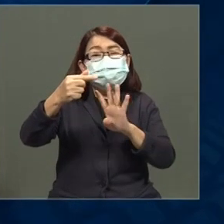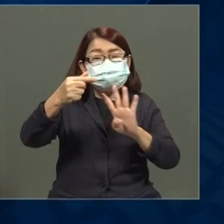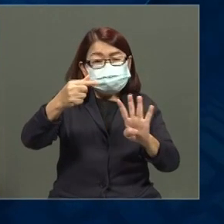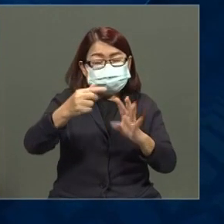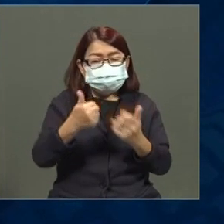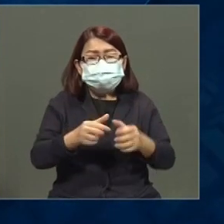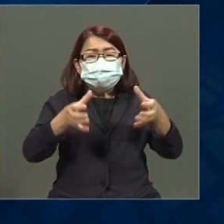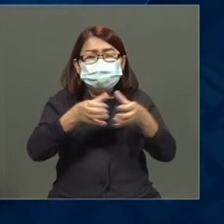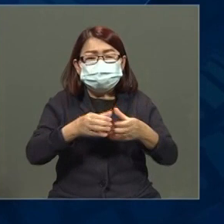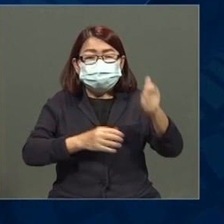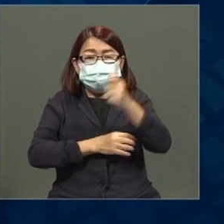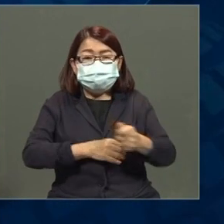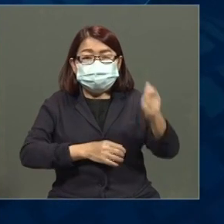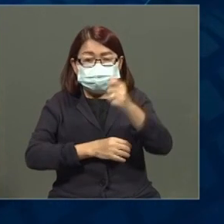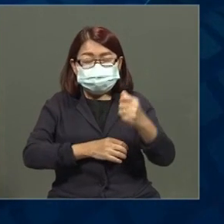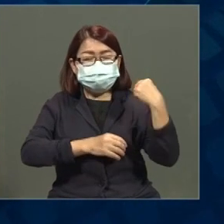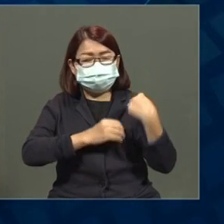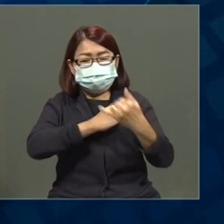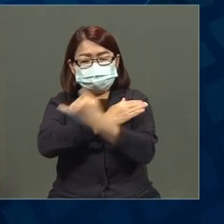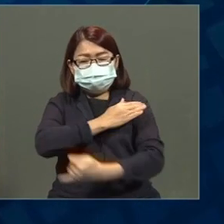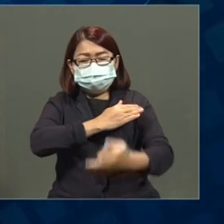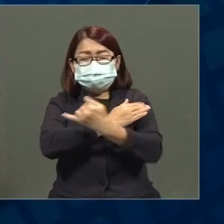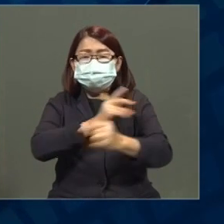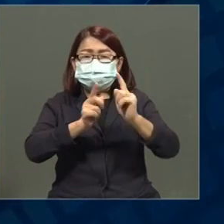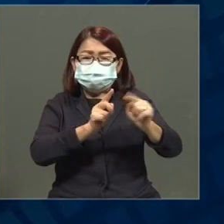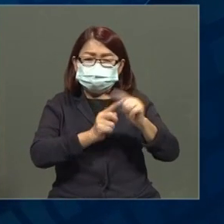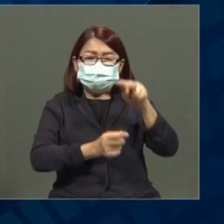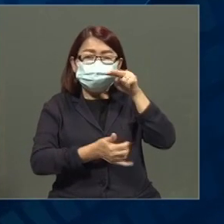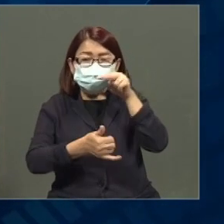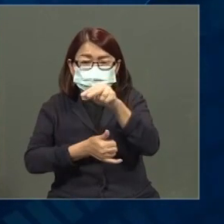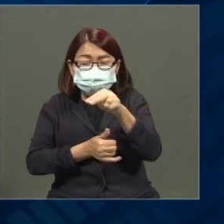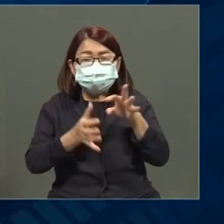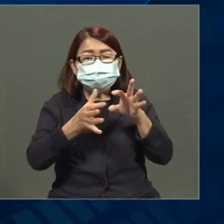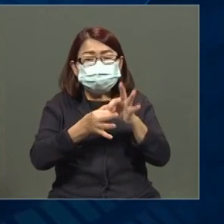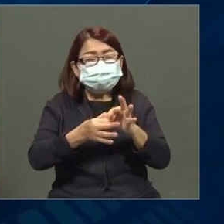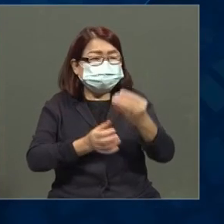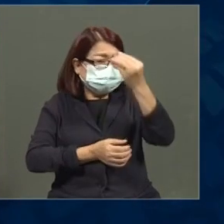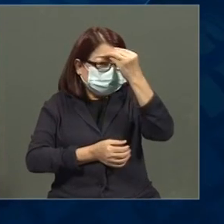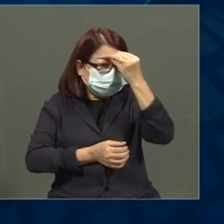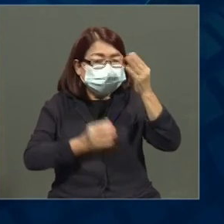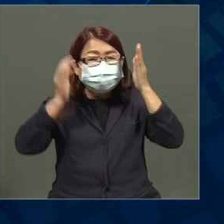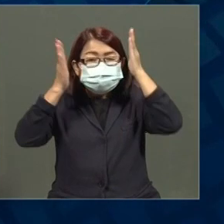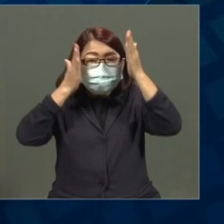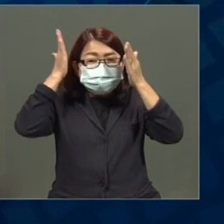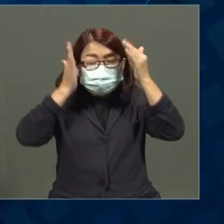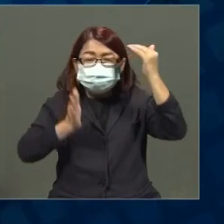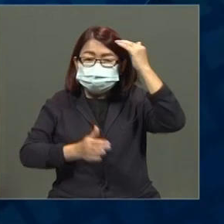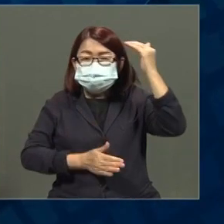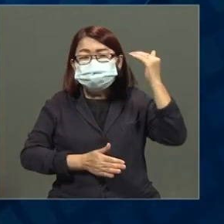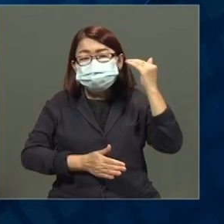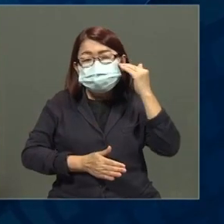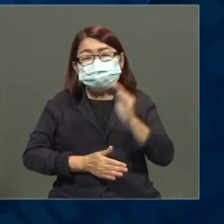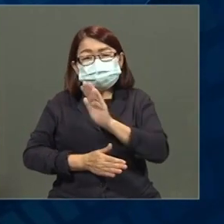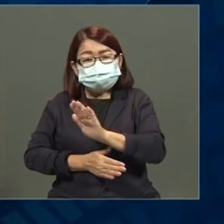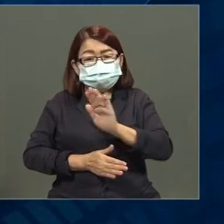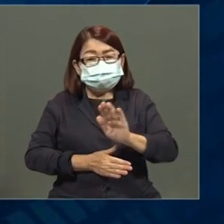เอเชียนะคะก็ยังมีหลายประเทศที่เราติดตามทั้งในส่วนของญี่ปุ่นมาเลเซียเกาหลีตัวเลขเหล่านี้จ